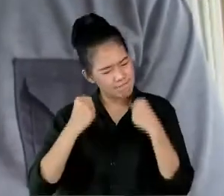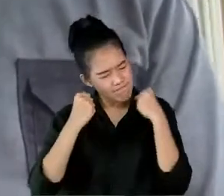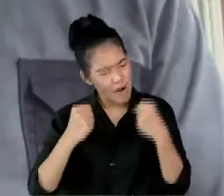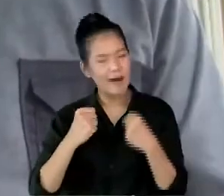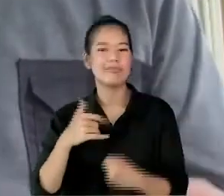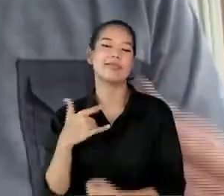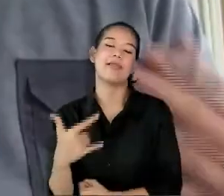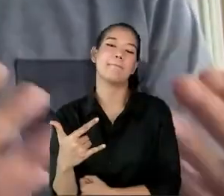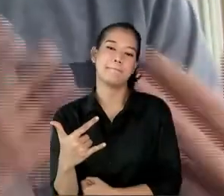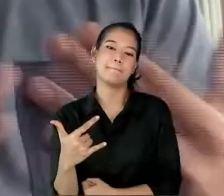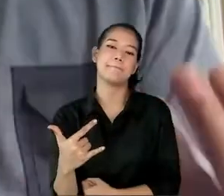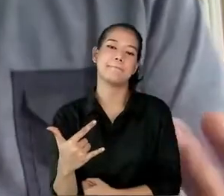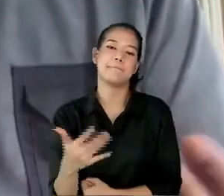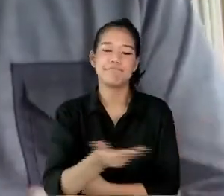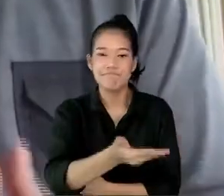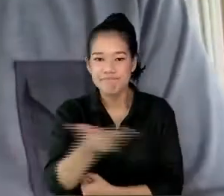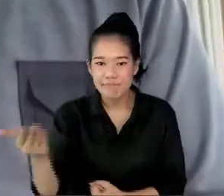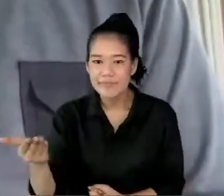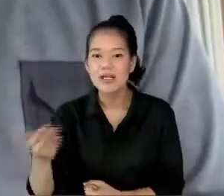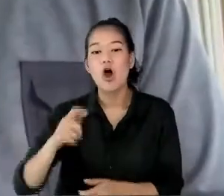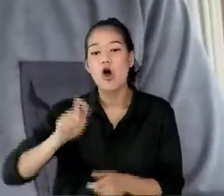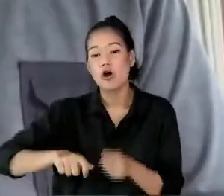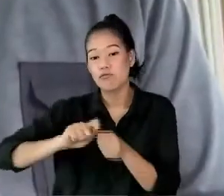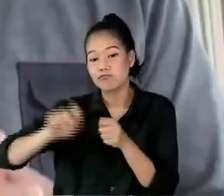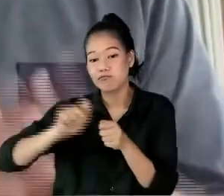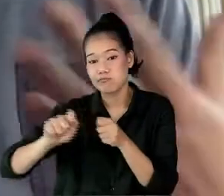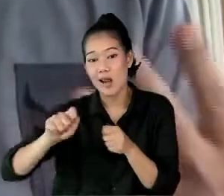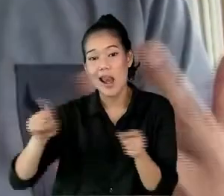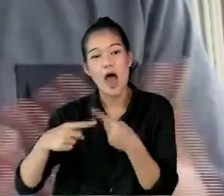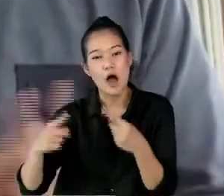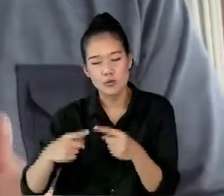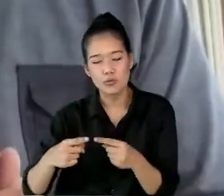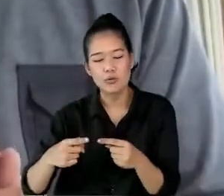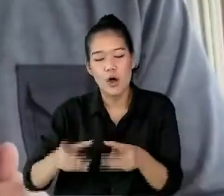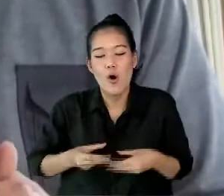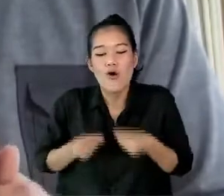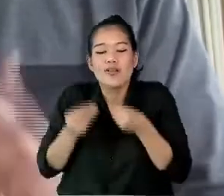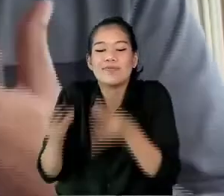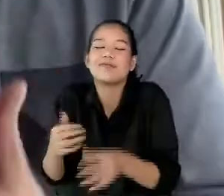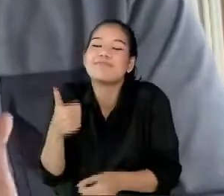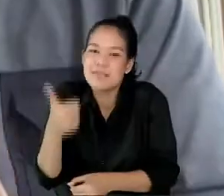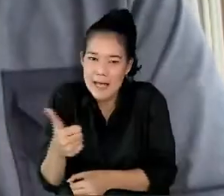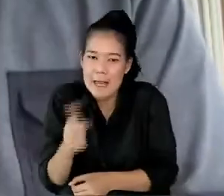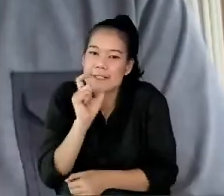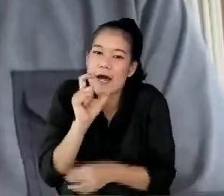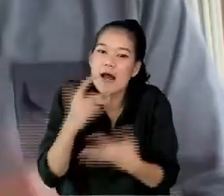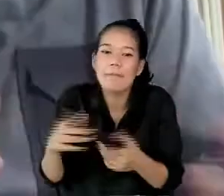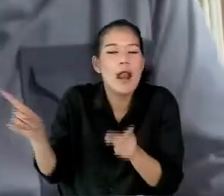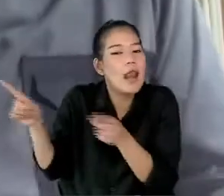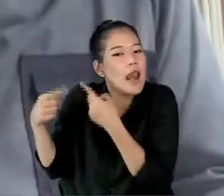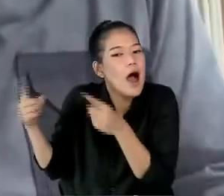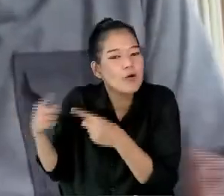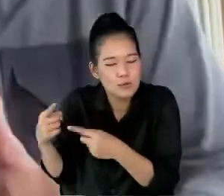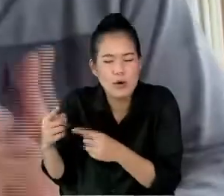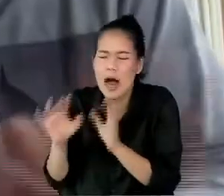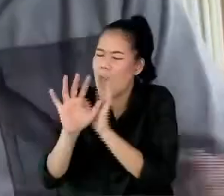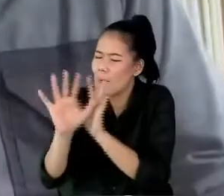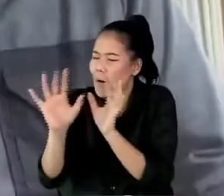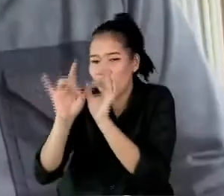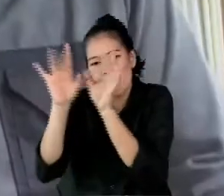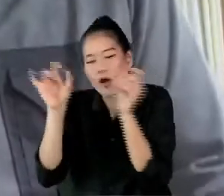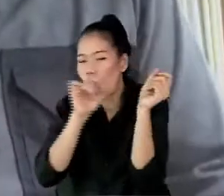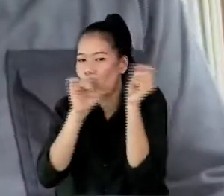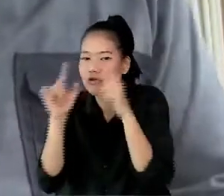loh. Artinya kalian semua musisi bisa berkontribusi lewat musik gitu ya. Apapun bentuknya,